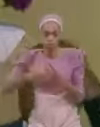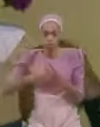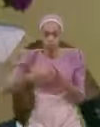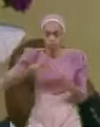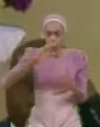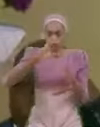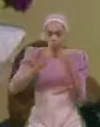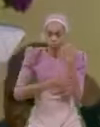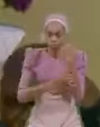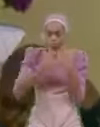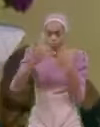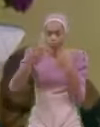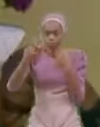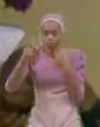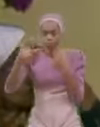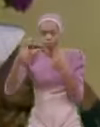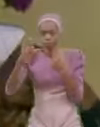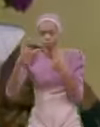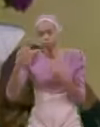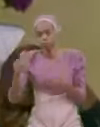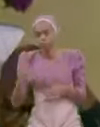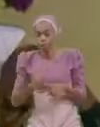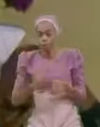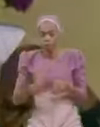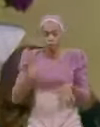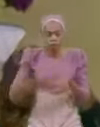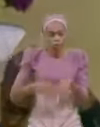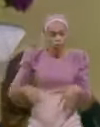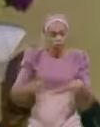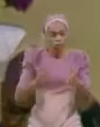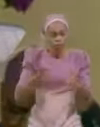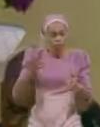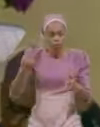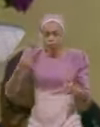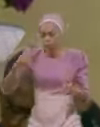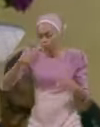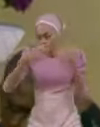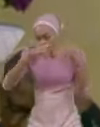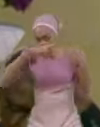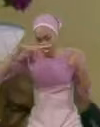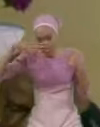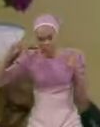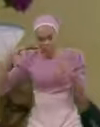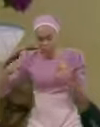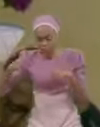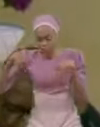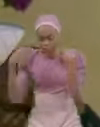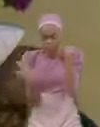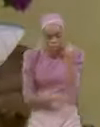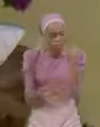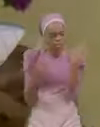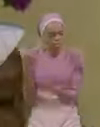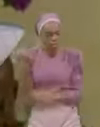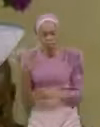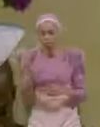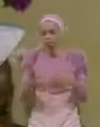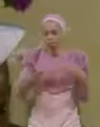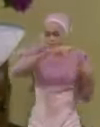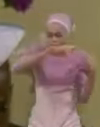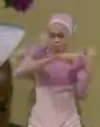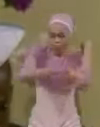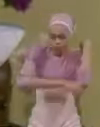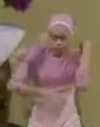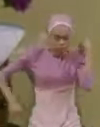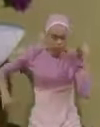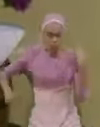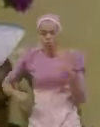Jérusalem à jérricoo et en cours de route on l'a dépouillé de tout ce qu'il avait il était dans le Kuma